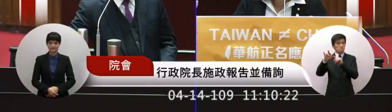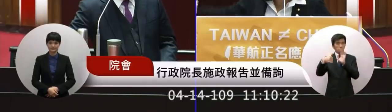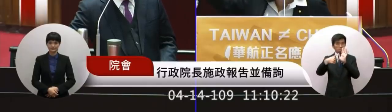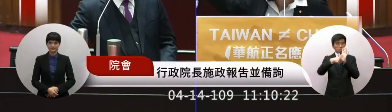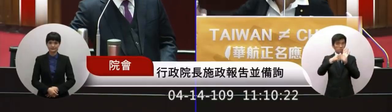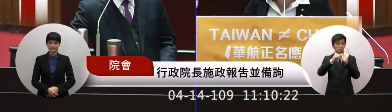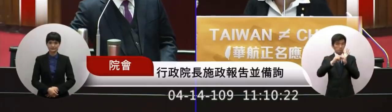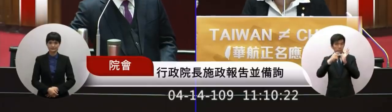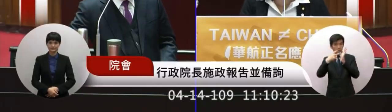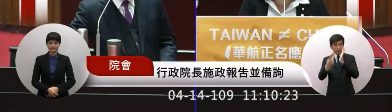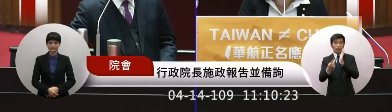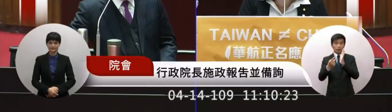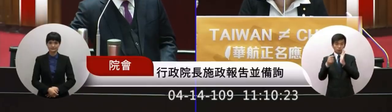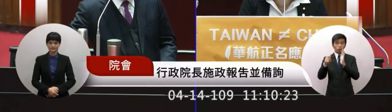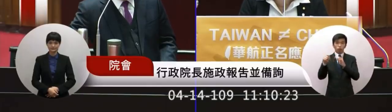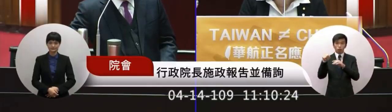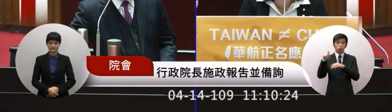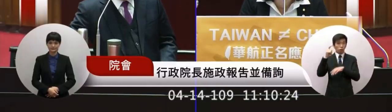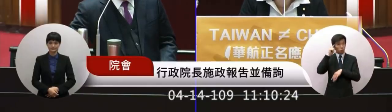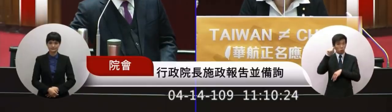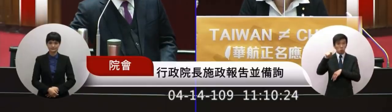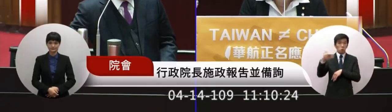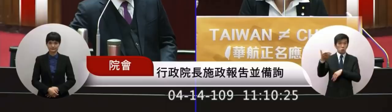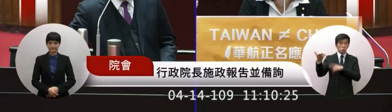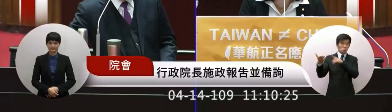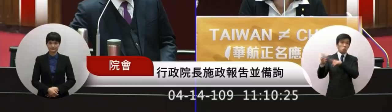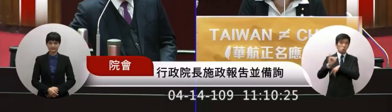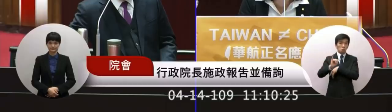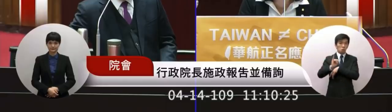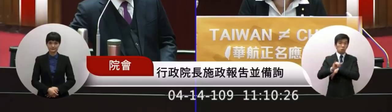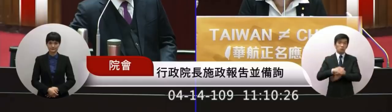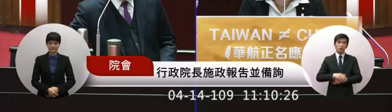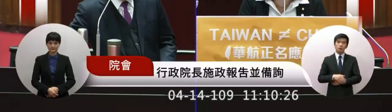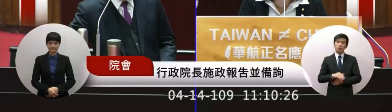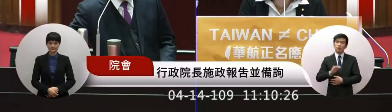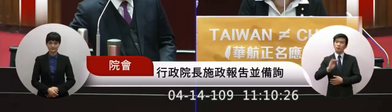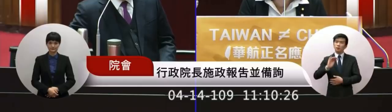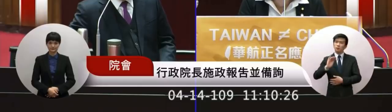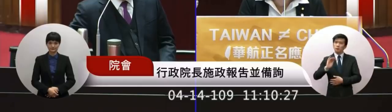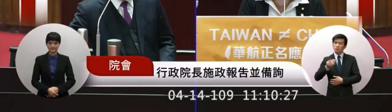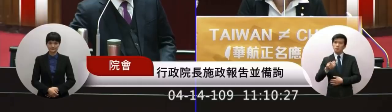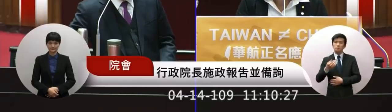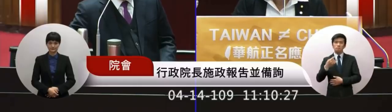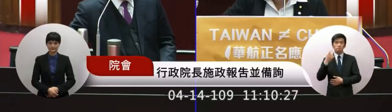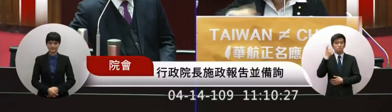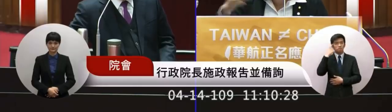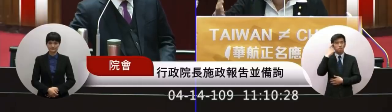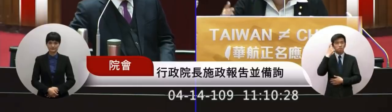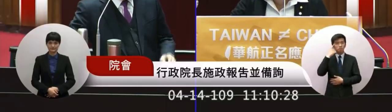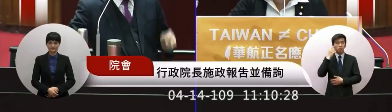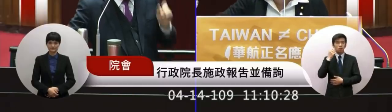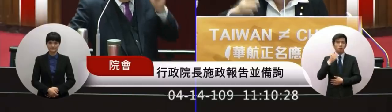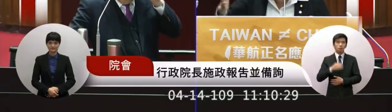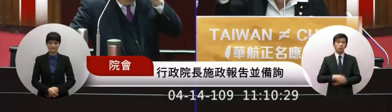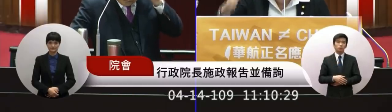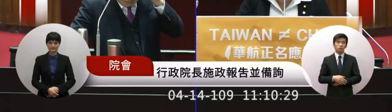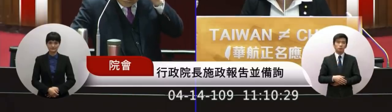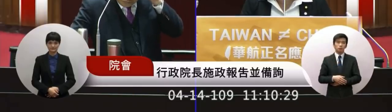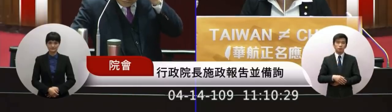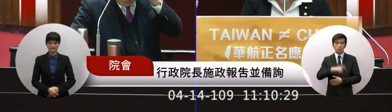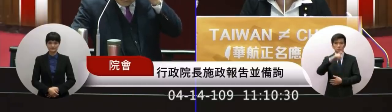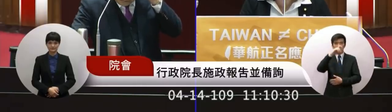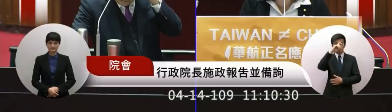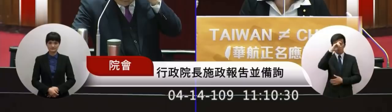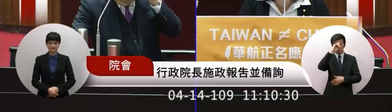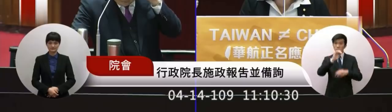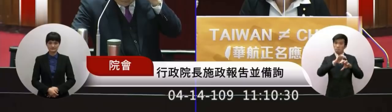的時候要用這個我覺得是沒問題不過平衡是認為認為我們要讓國際